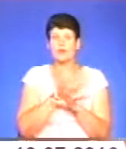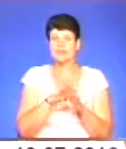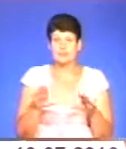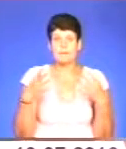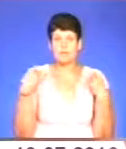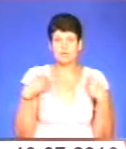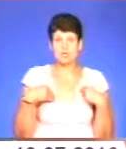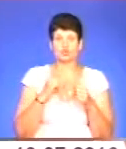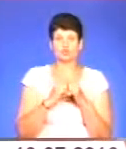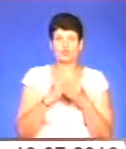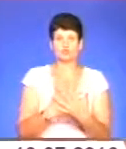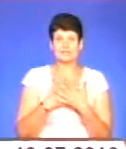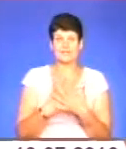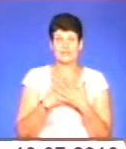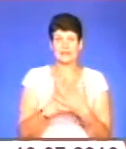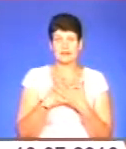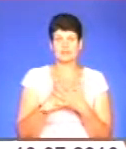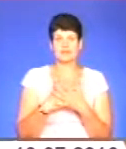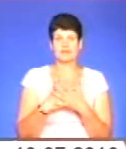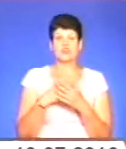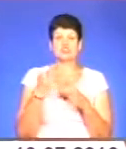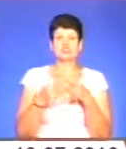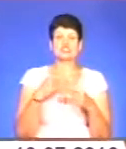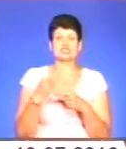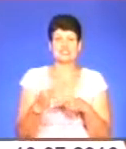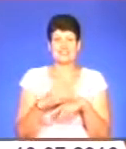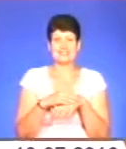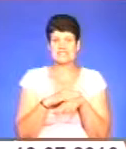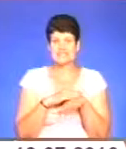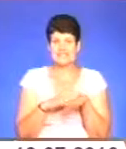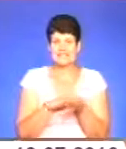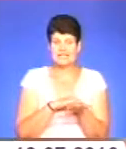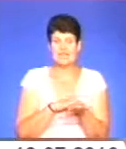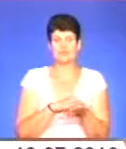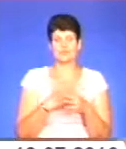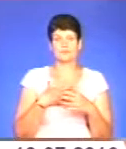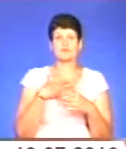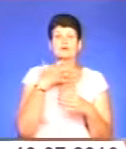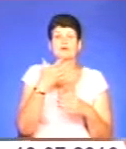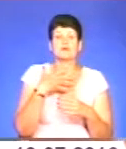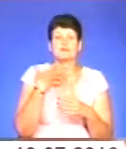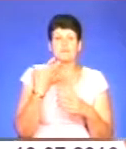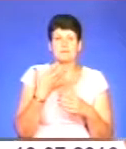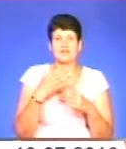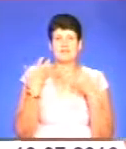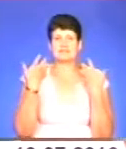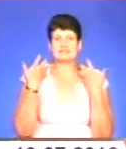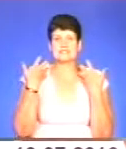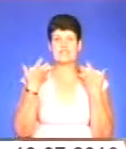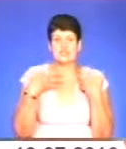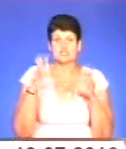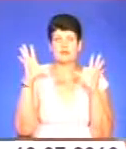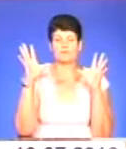просто частіше дихає. Значить, через шкіру, через верхні дихальні шляхи ми втрачаємо що? Весь мінеральний запас